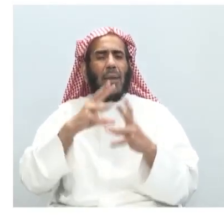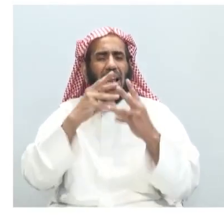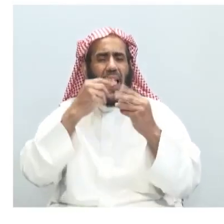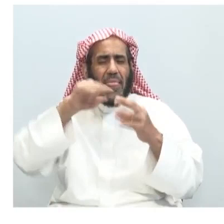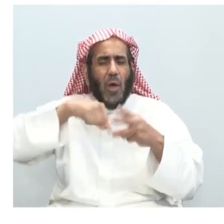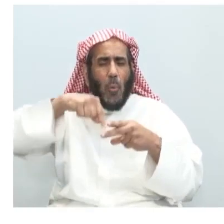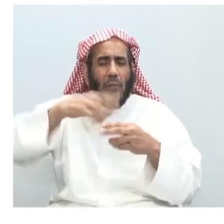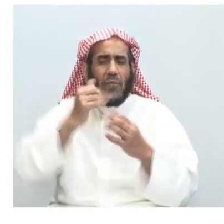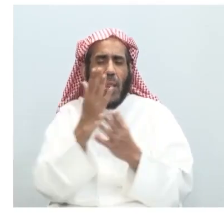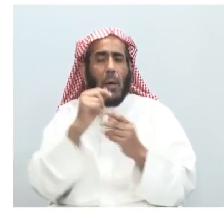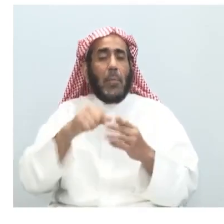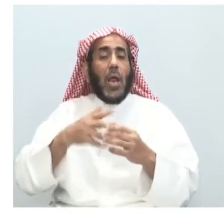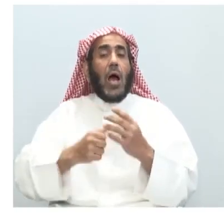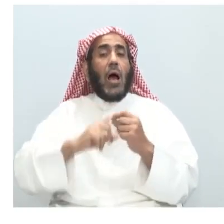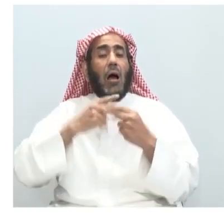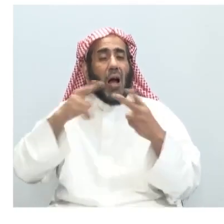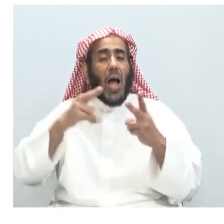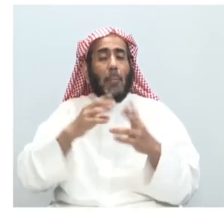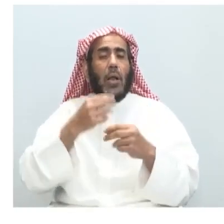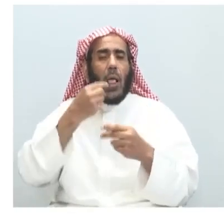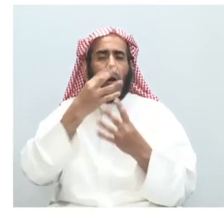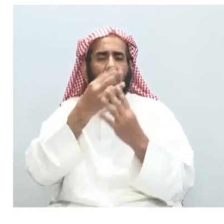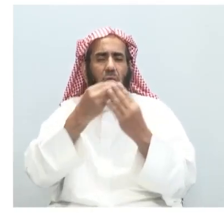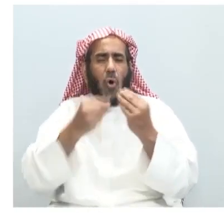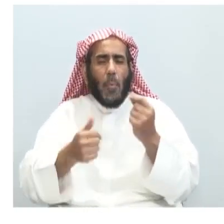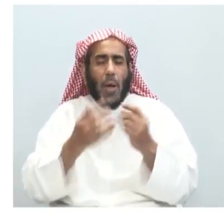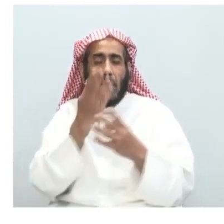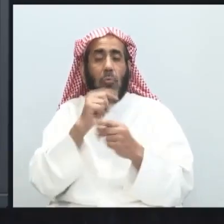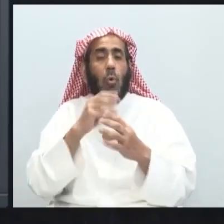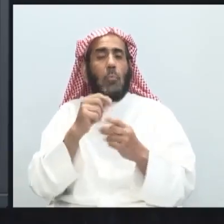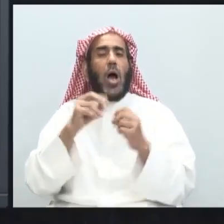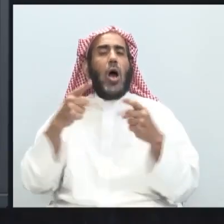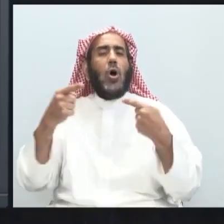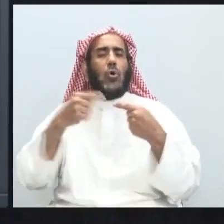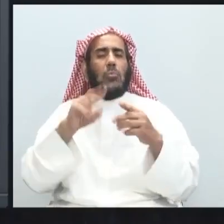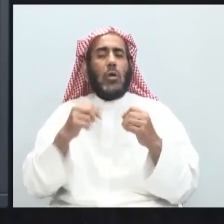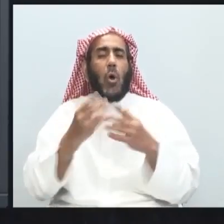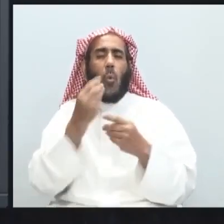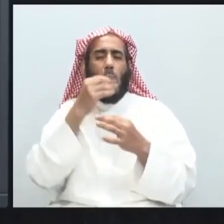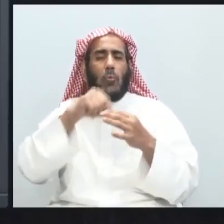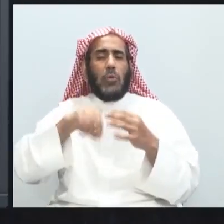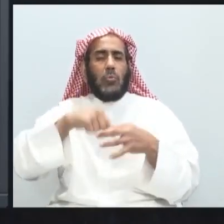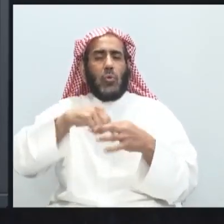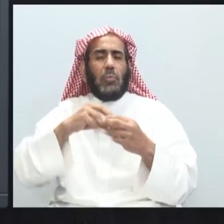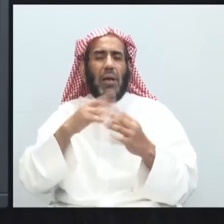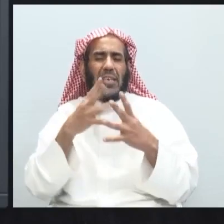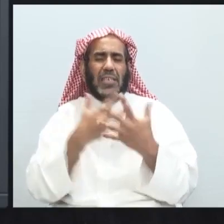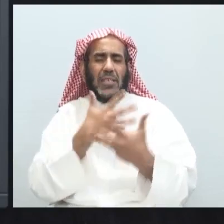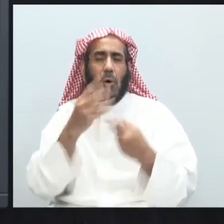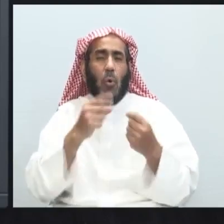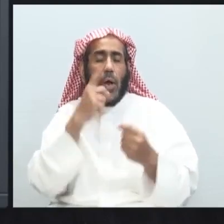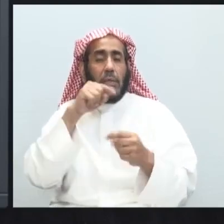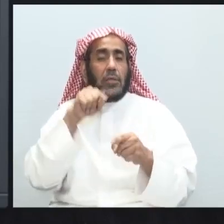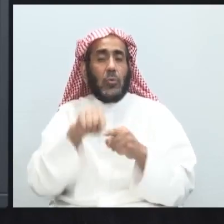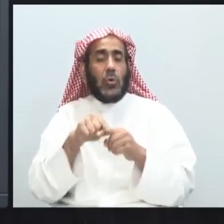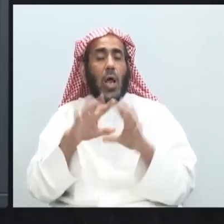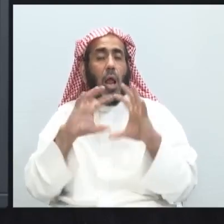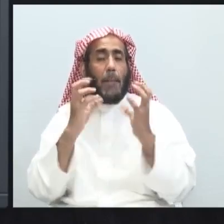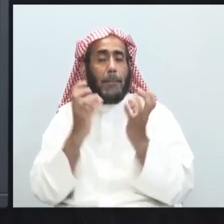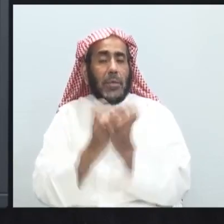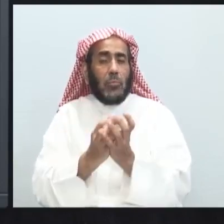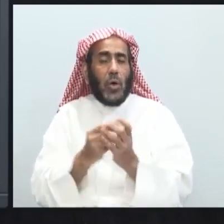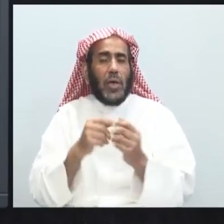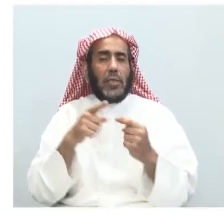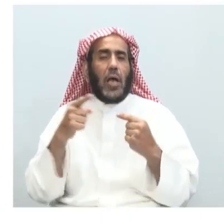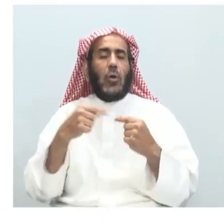للذوبان في الماء بما انها قابله للذوبان في الماء والماء قطبي والمذيبات تذيب اشباهها اذا ستكون المجموعات